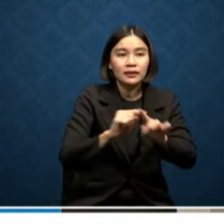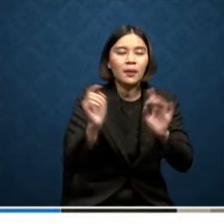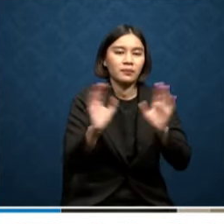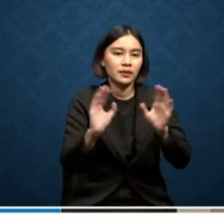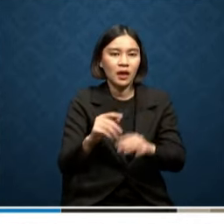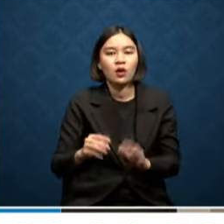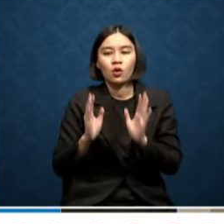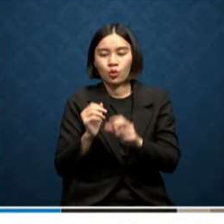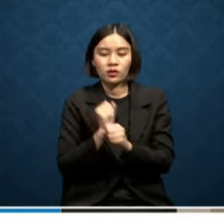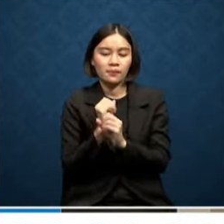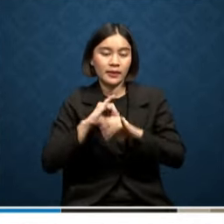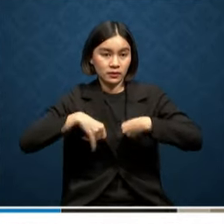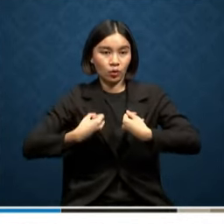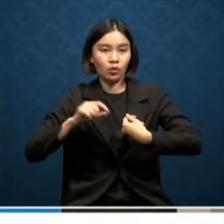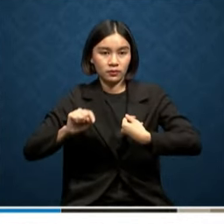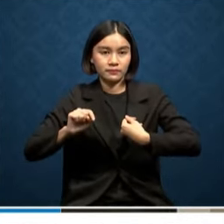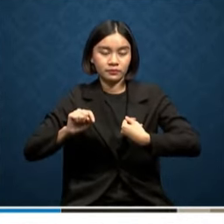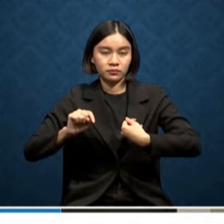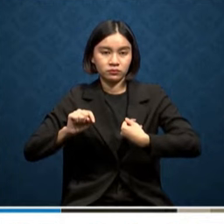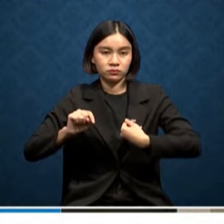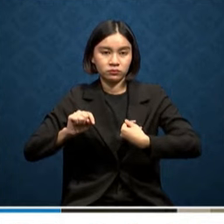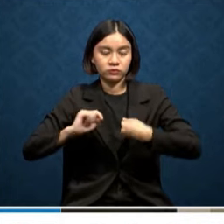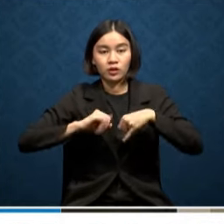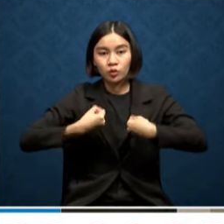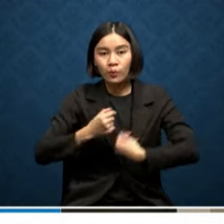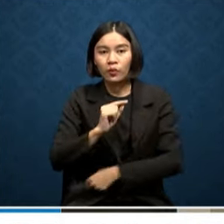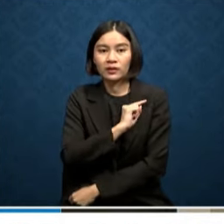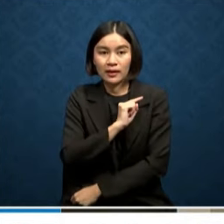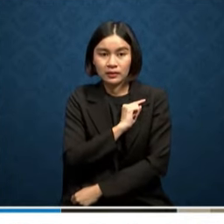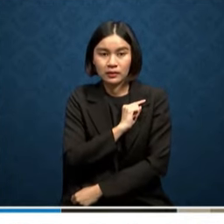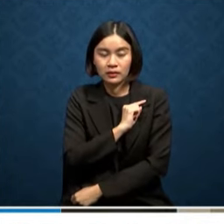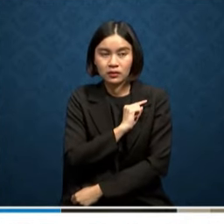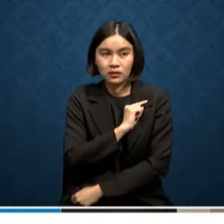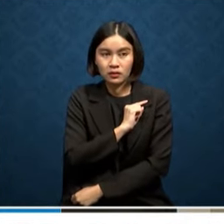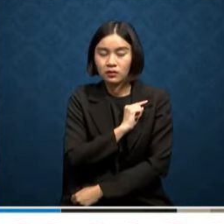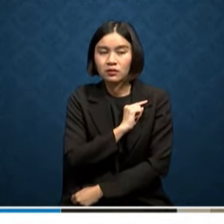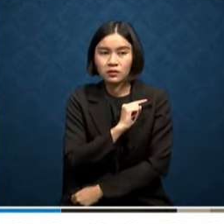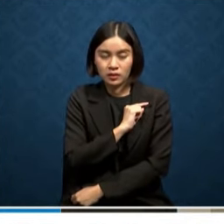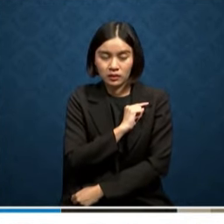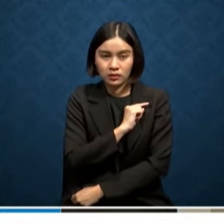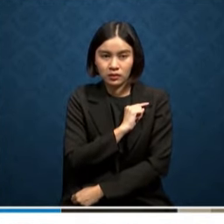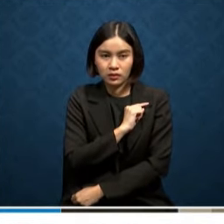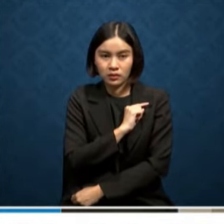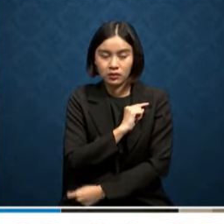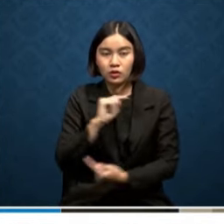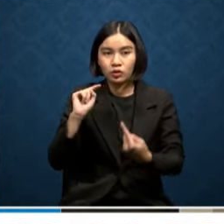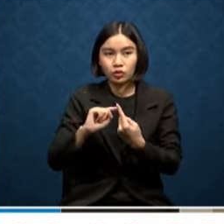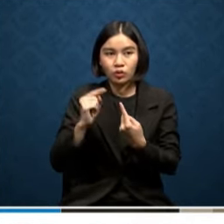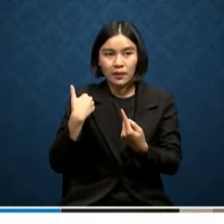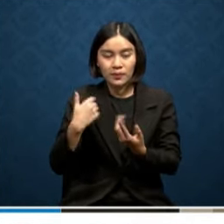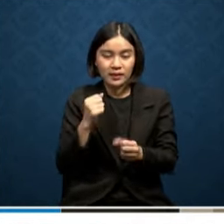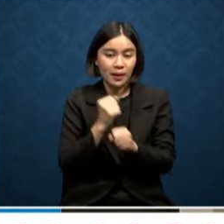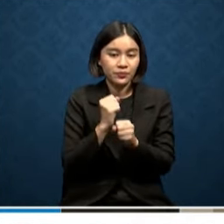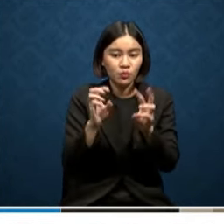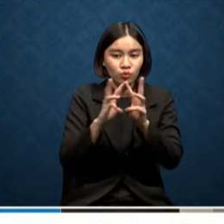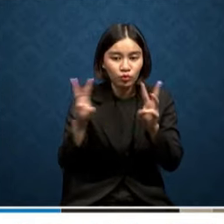ที่เป็นผู้ประกอบการนะคะคนที่มีบทบาทอย่างมากในการที่จะไปตั้งเซลไซต์ในสั